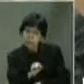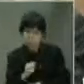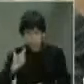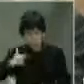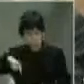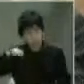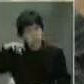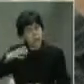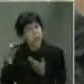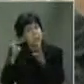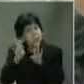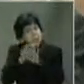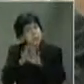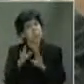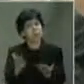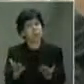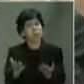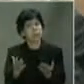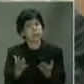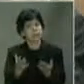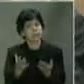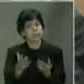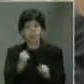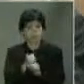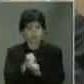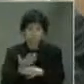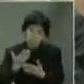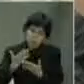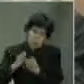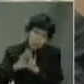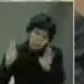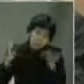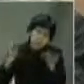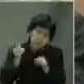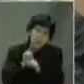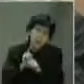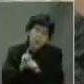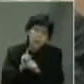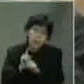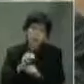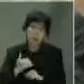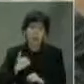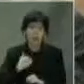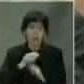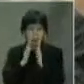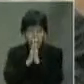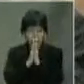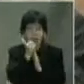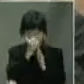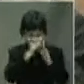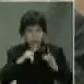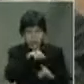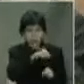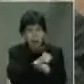ดอยู่ไม่ได้ไปปลูกศาลเว้นแต่สายพระภูมิบ้านเราน่ะ